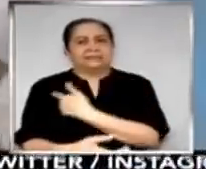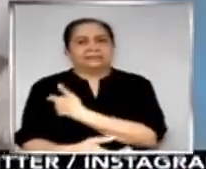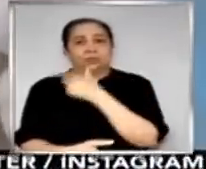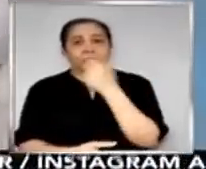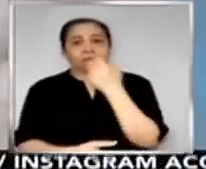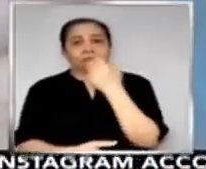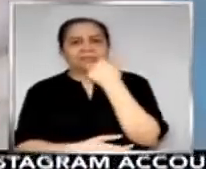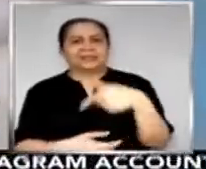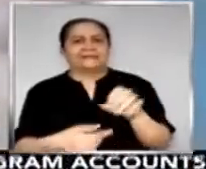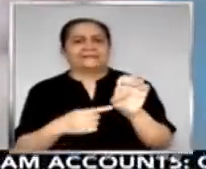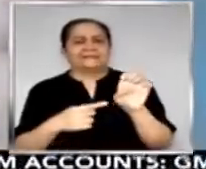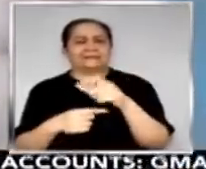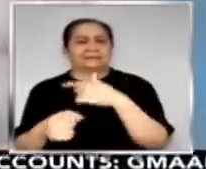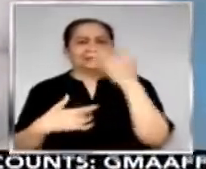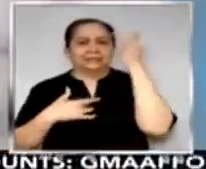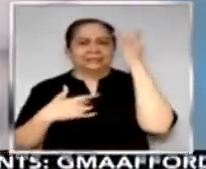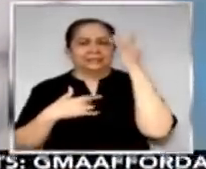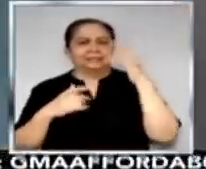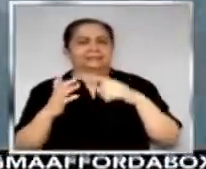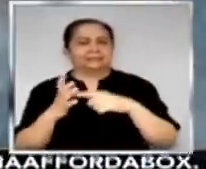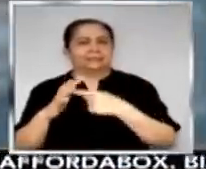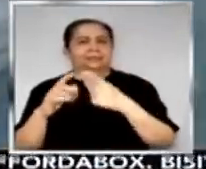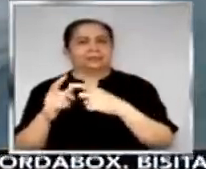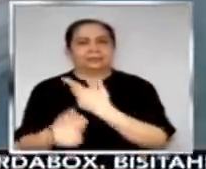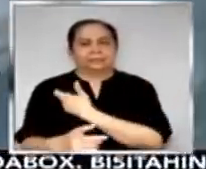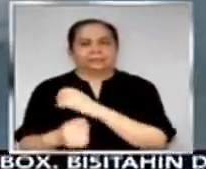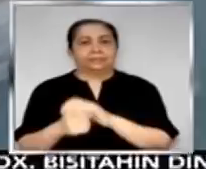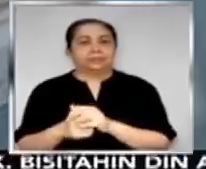sintomas na siya noong linggong inumpisahan ang pagbabakuna. Sa